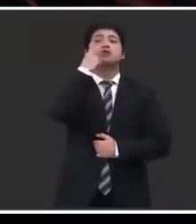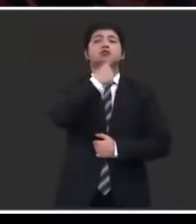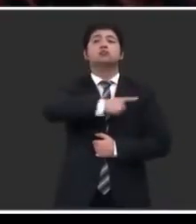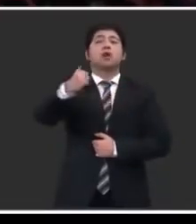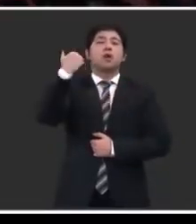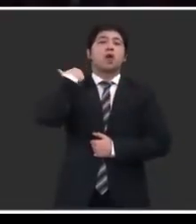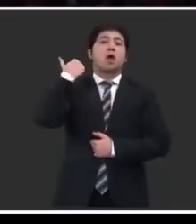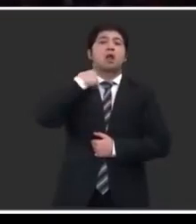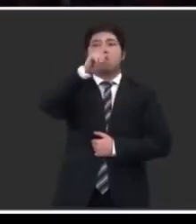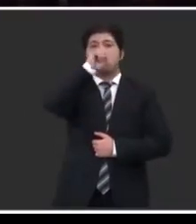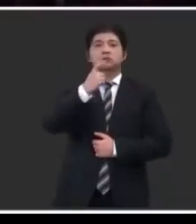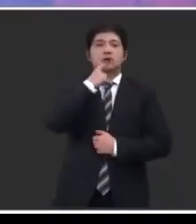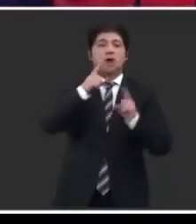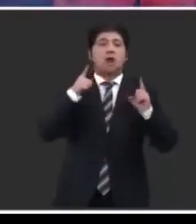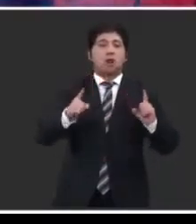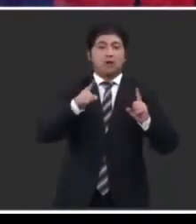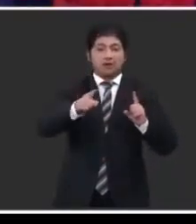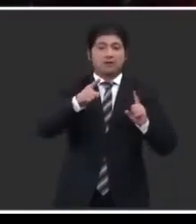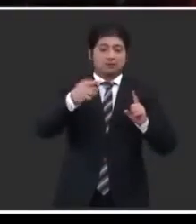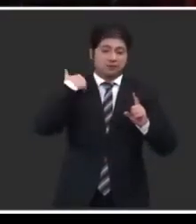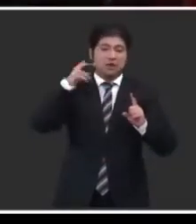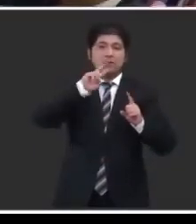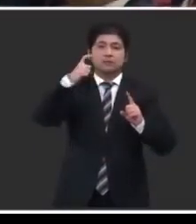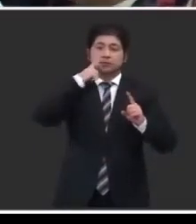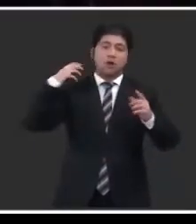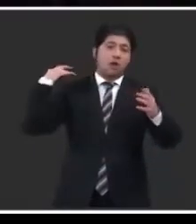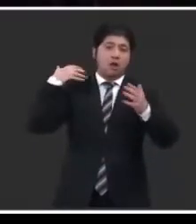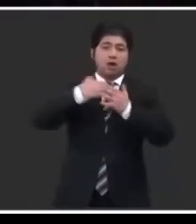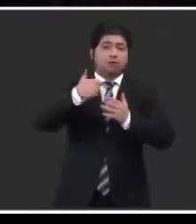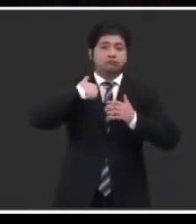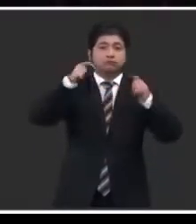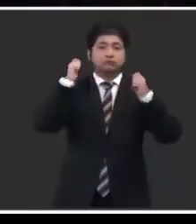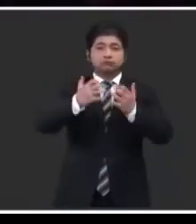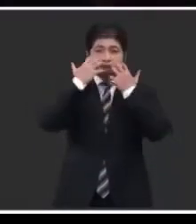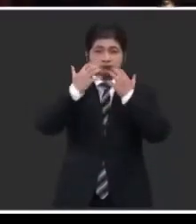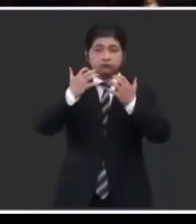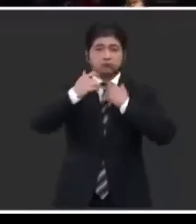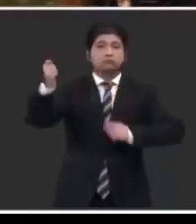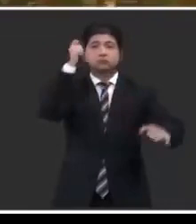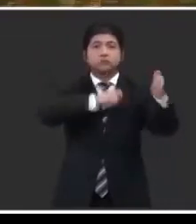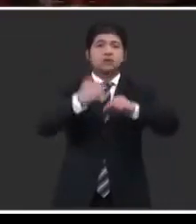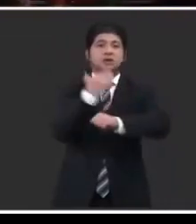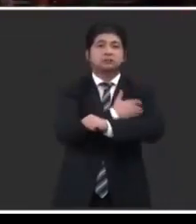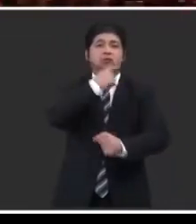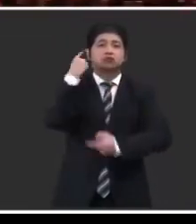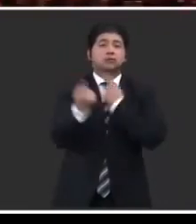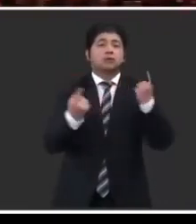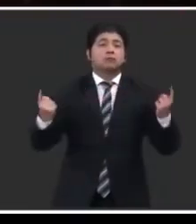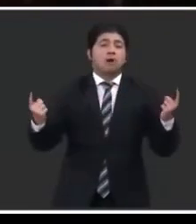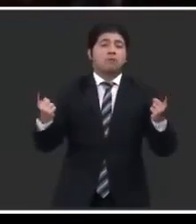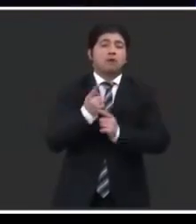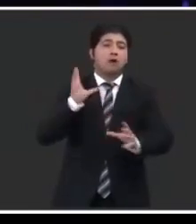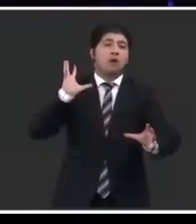yeni yüzyılına geçtiğimiz 20 yılda ülkemizde kazandırdığımız Eser ve hizmet altyapısı üzerinde